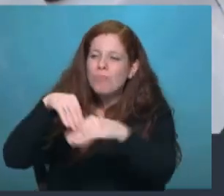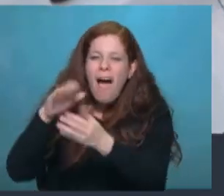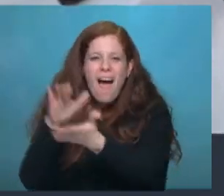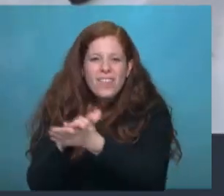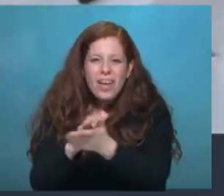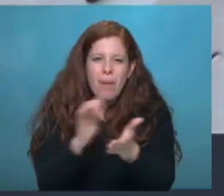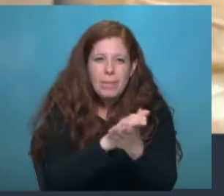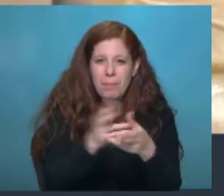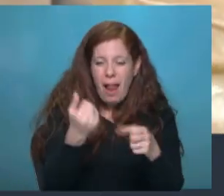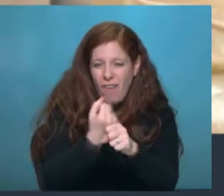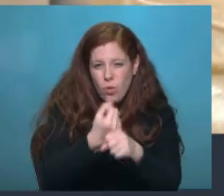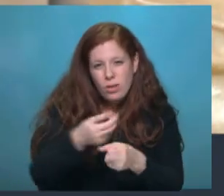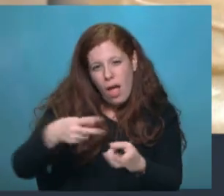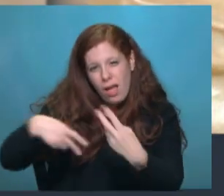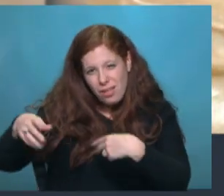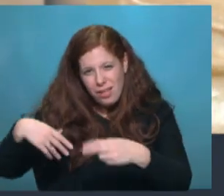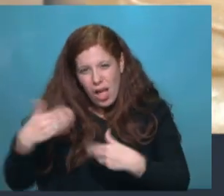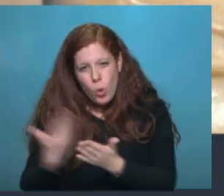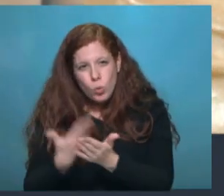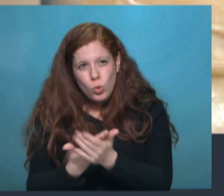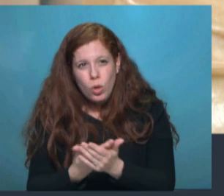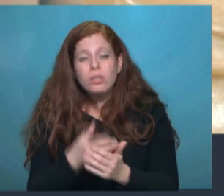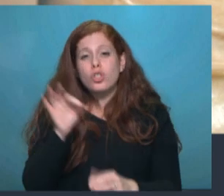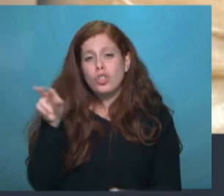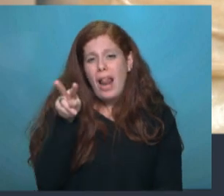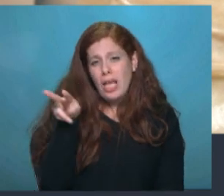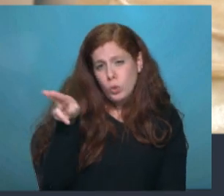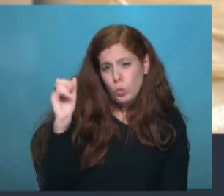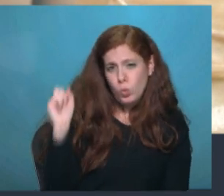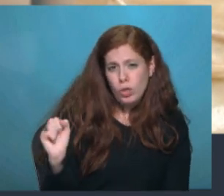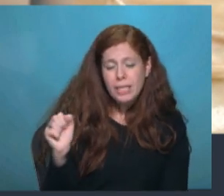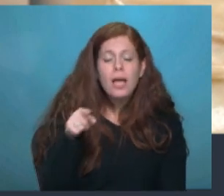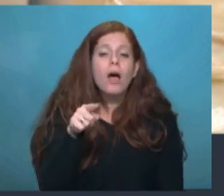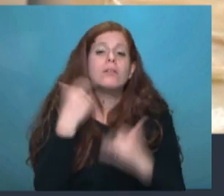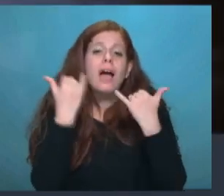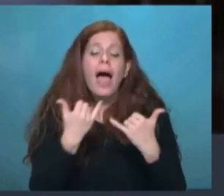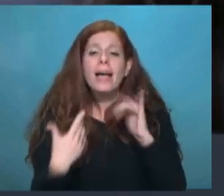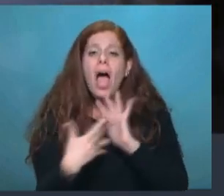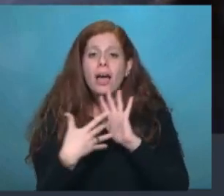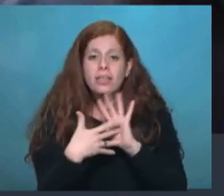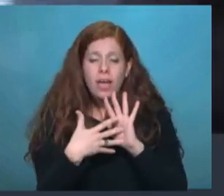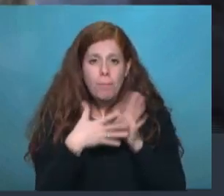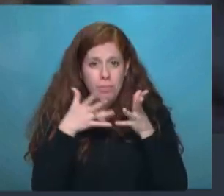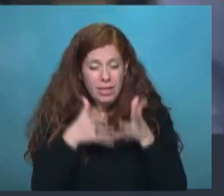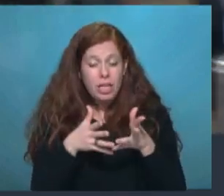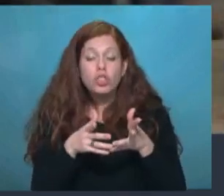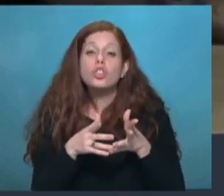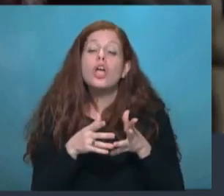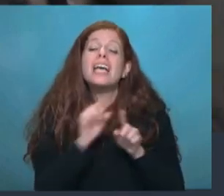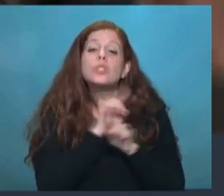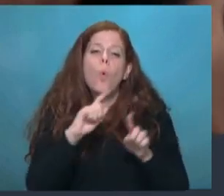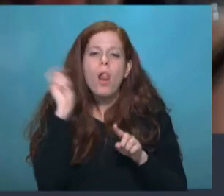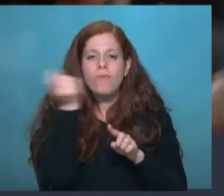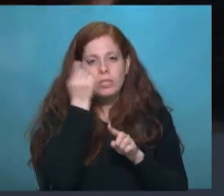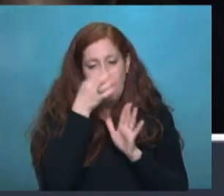ועמיתים לעבודה של תמר ויהודה זכרם לברכה. כרגע מתמקדת החקירה שעל פרטיה הוטל צו איסור